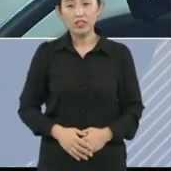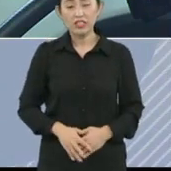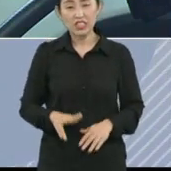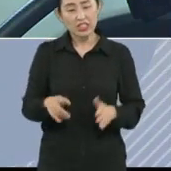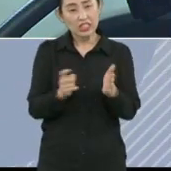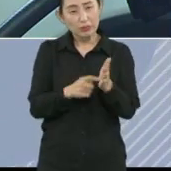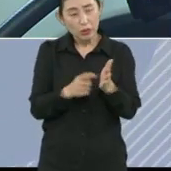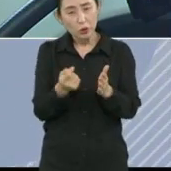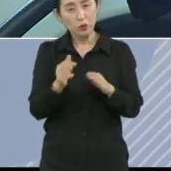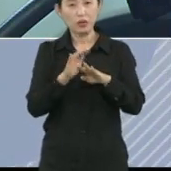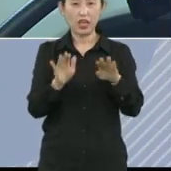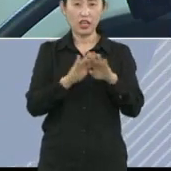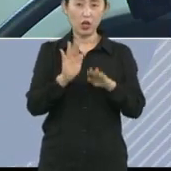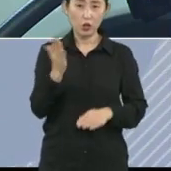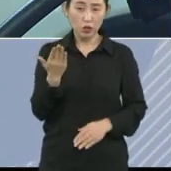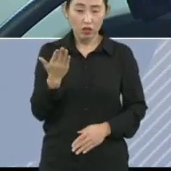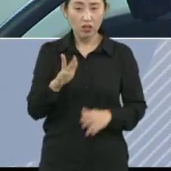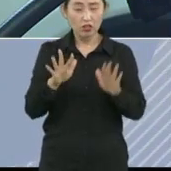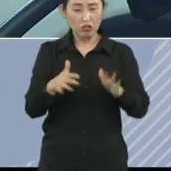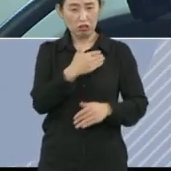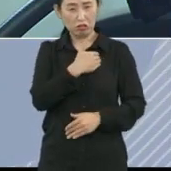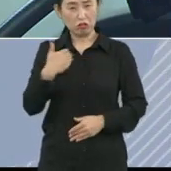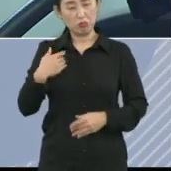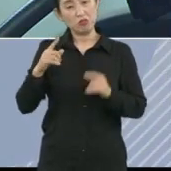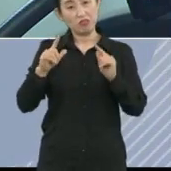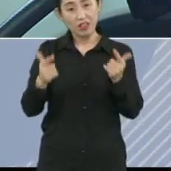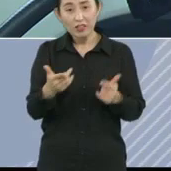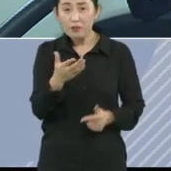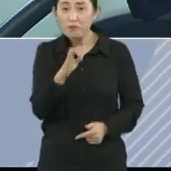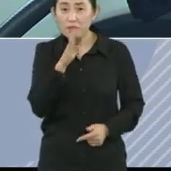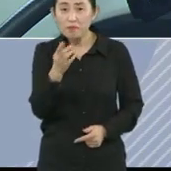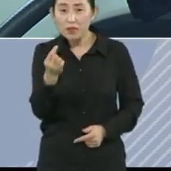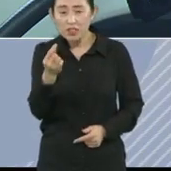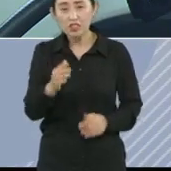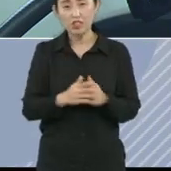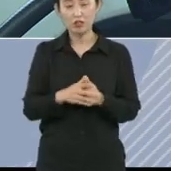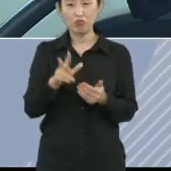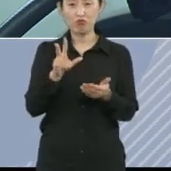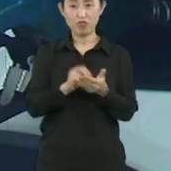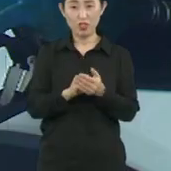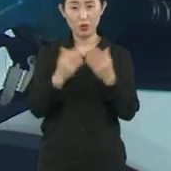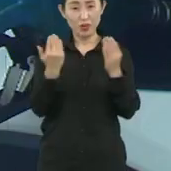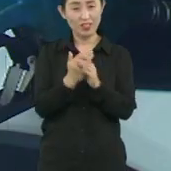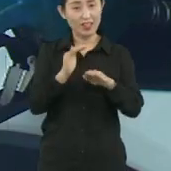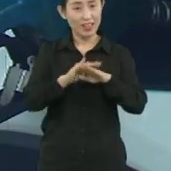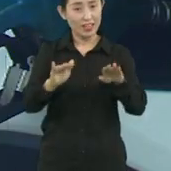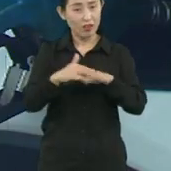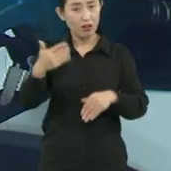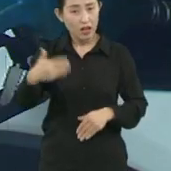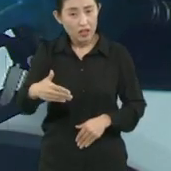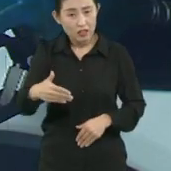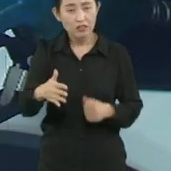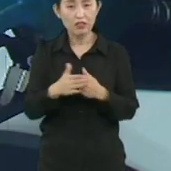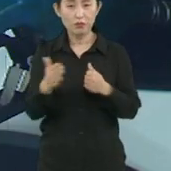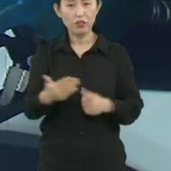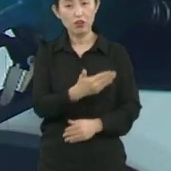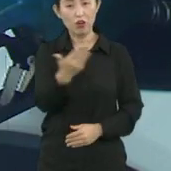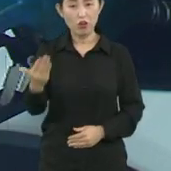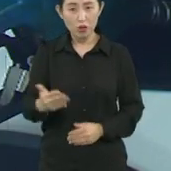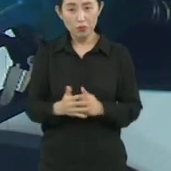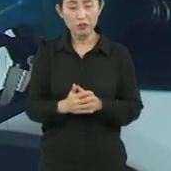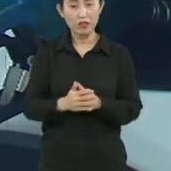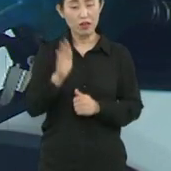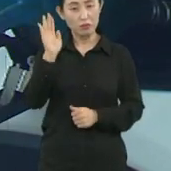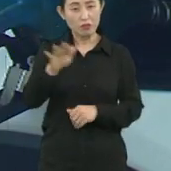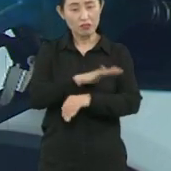불은 껐다고 하지만 상황을 낙관하기 어려운 상황인데요. 무엇보다 문제가 완전히 해결된 게 아니기 때문에